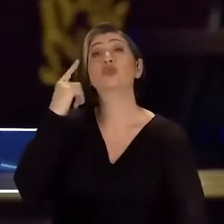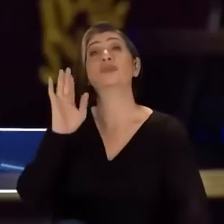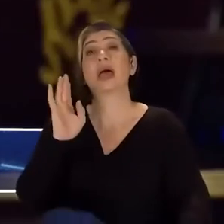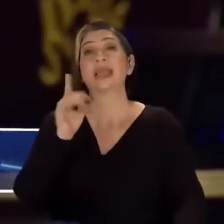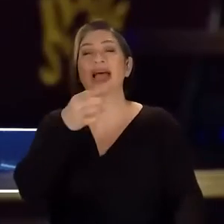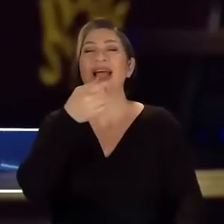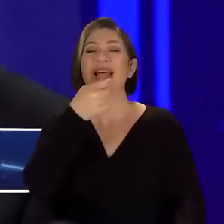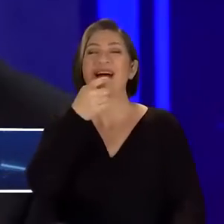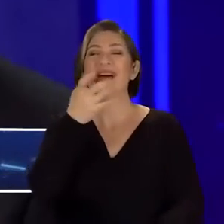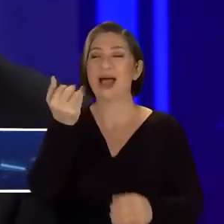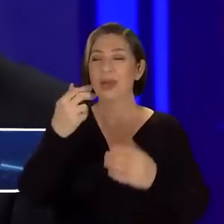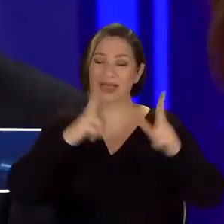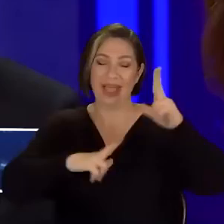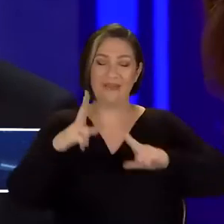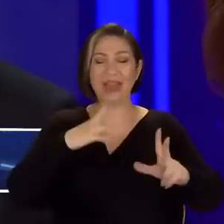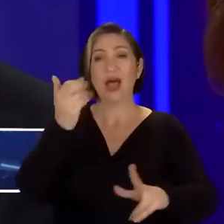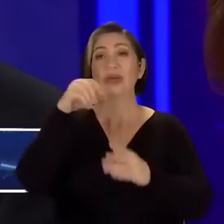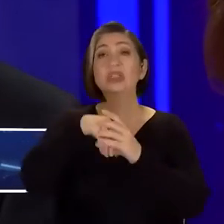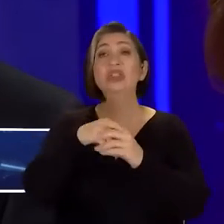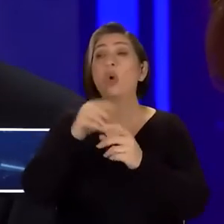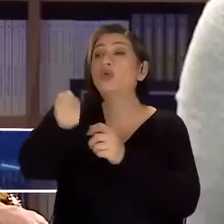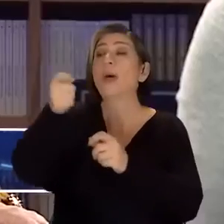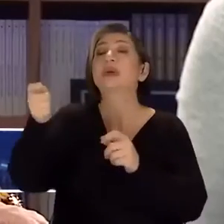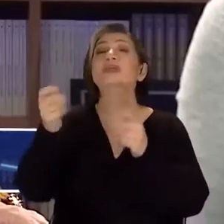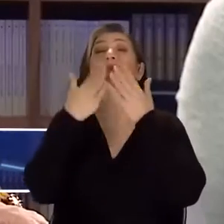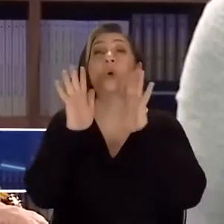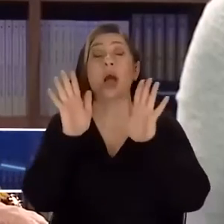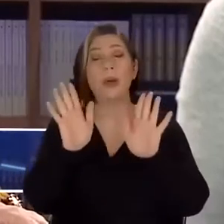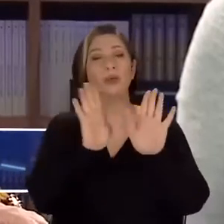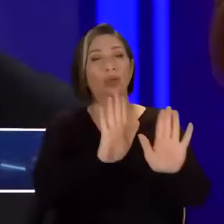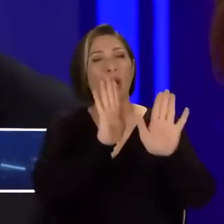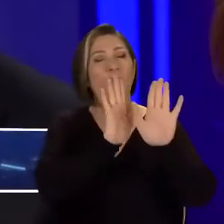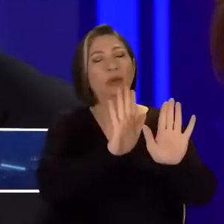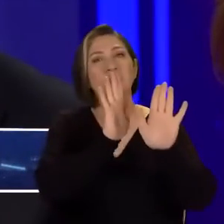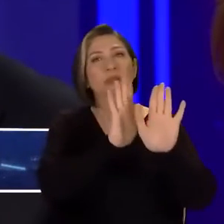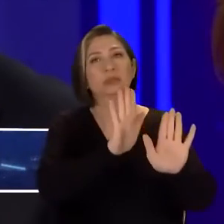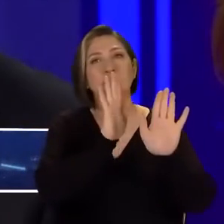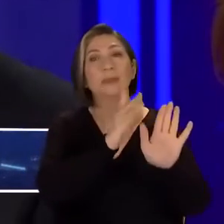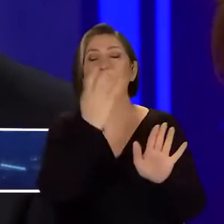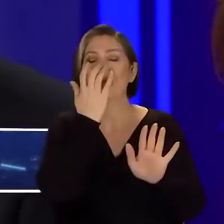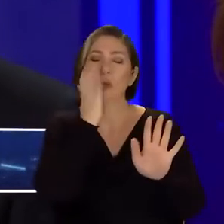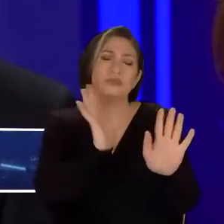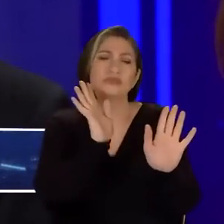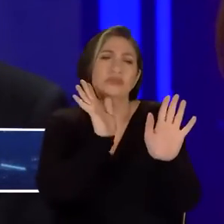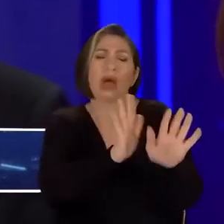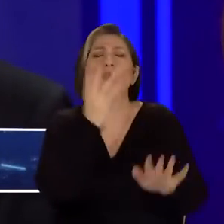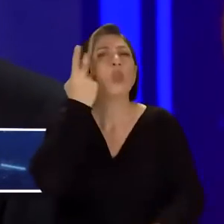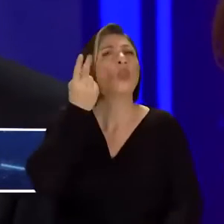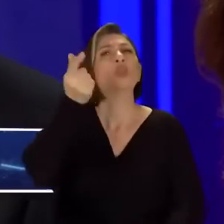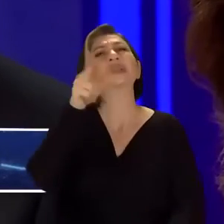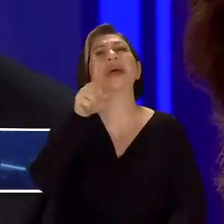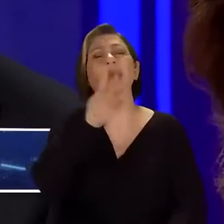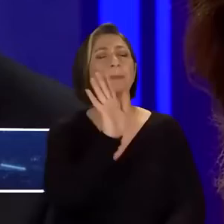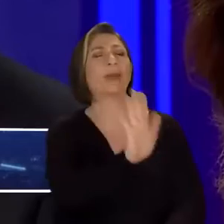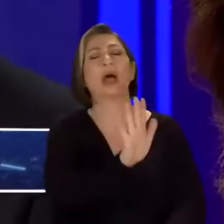kahve almak için, giysi, entari almak için kullanılmıyor. Ama durarak, yani bu bekleyip bundan daha fazla değer elde